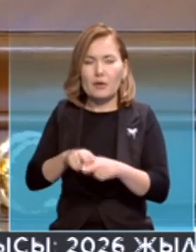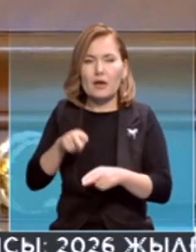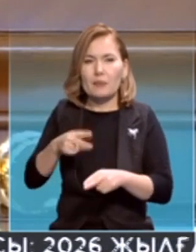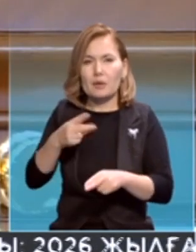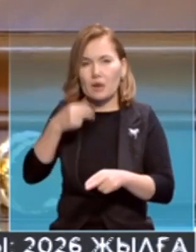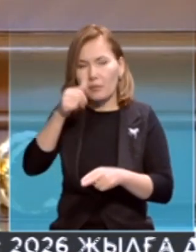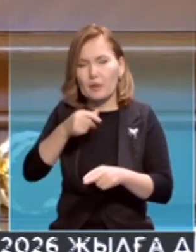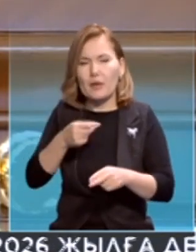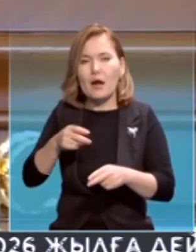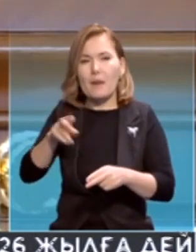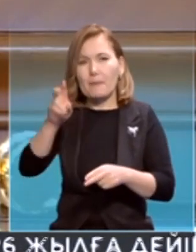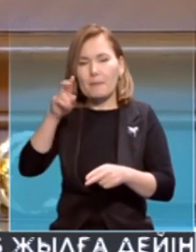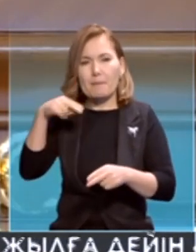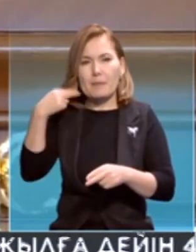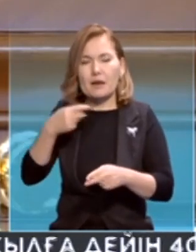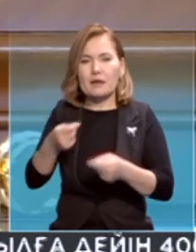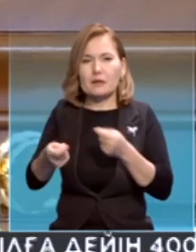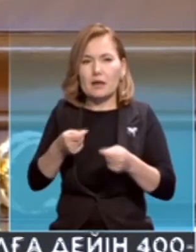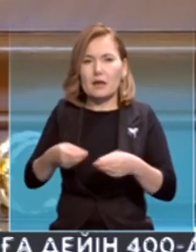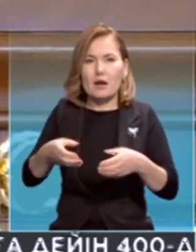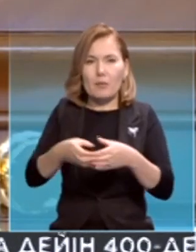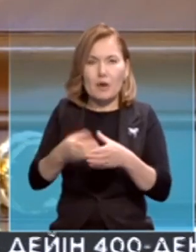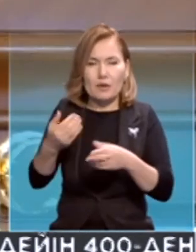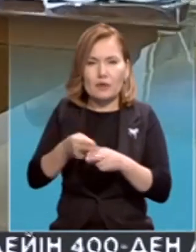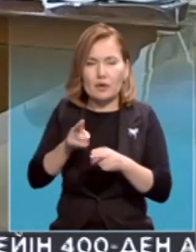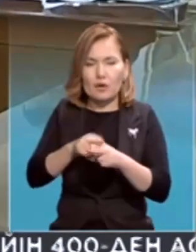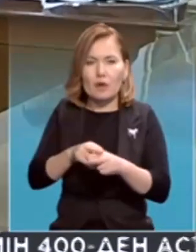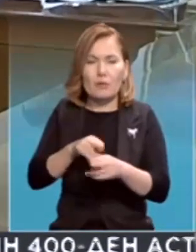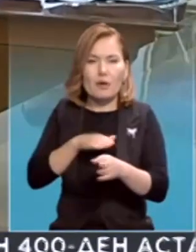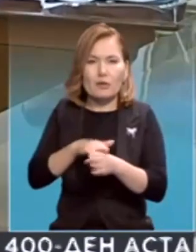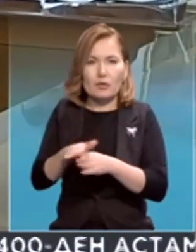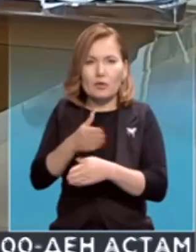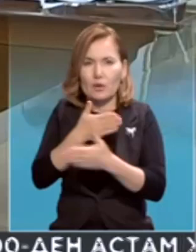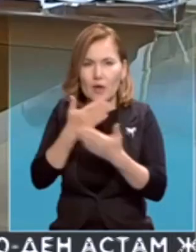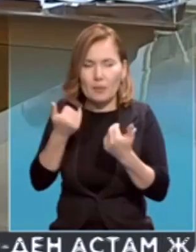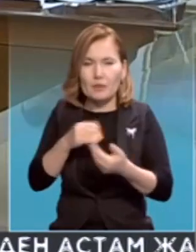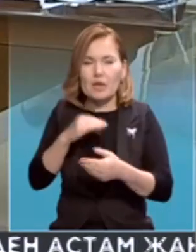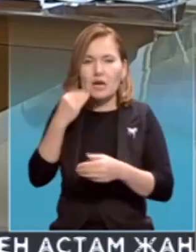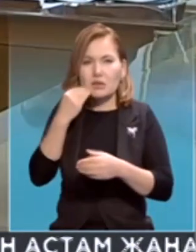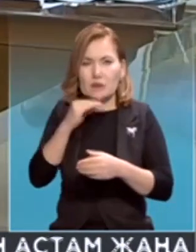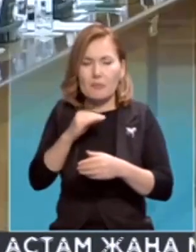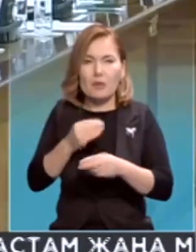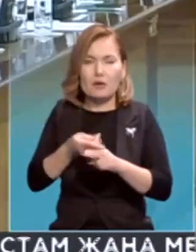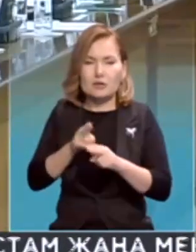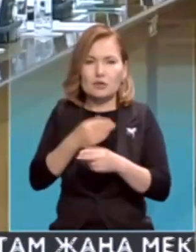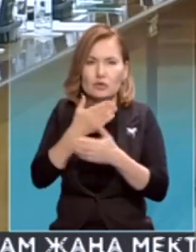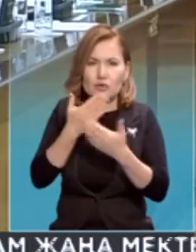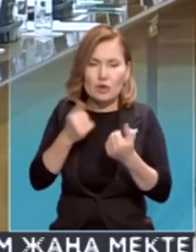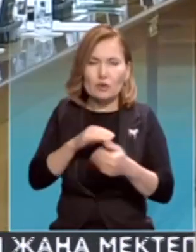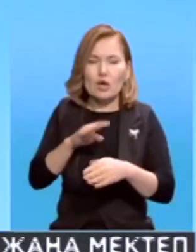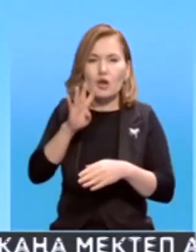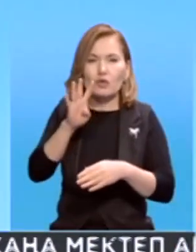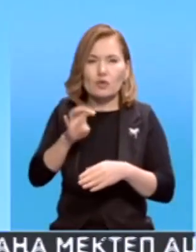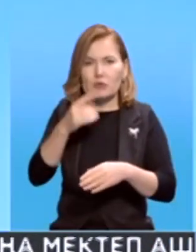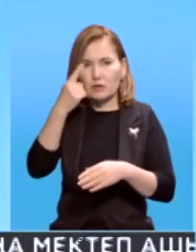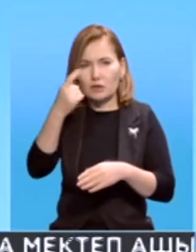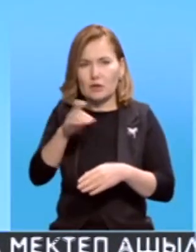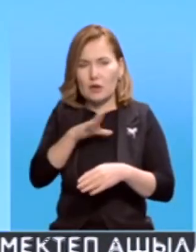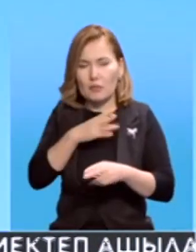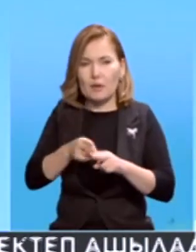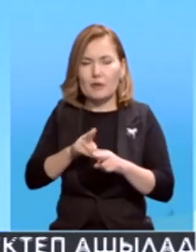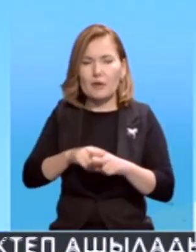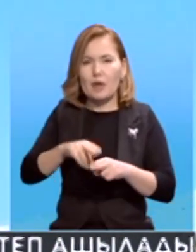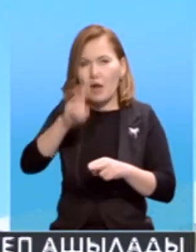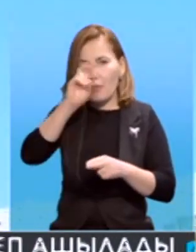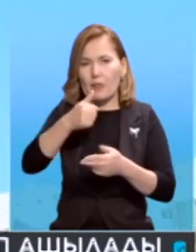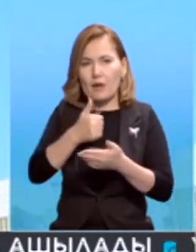президент әкімшілігі мемлекеттік органдар мен лауазымды тұлғалардың атына тапсырмаларды орындау сапасы бойынша 400-ден астам ескерту жолдады. Мемлекет